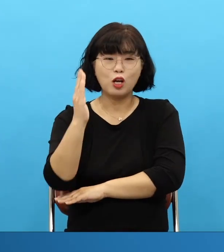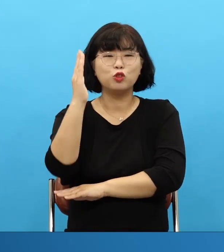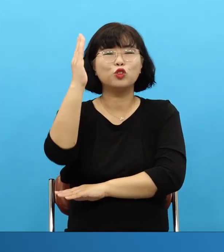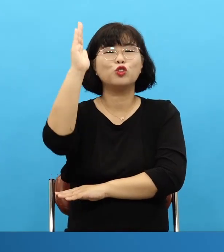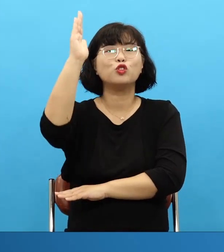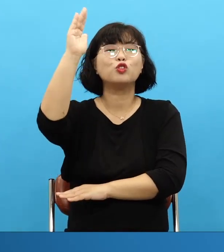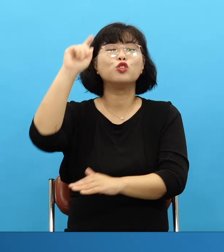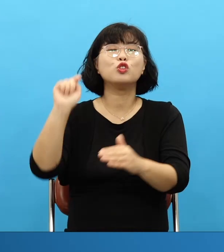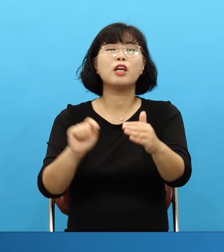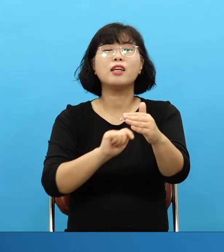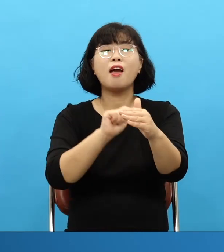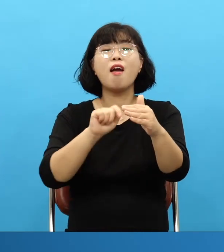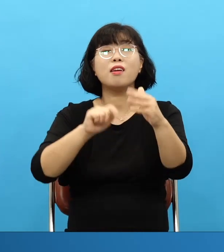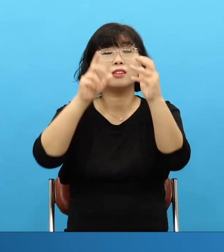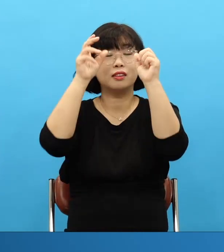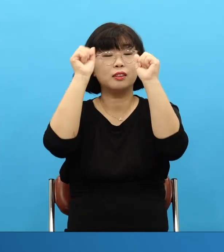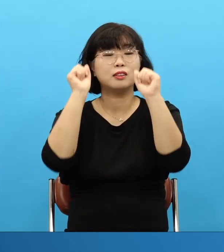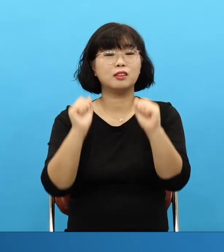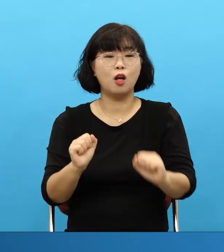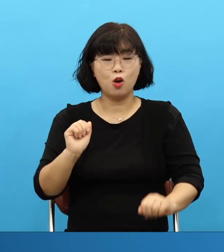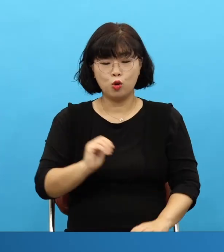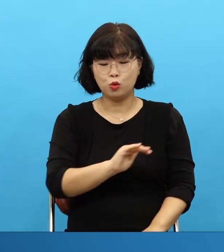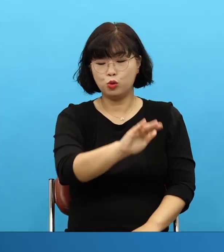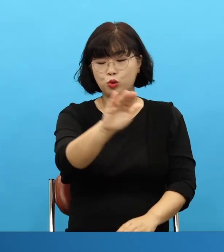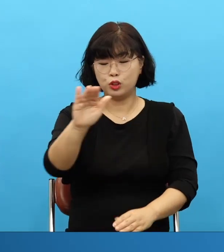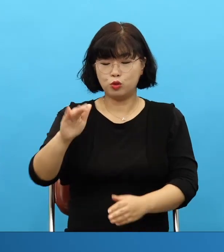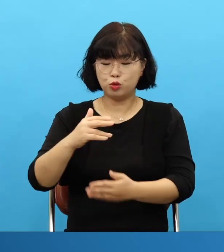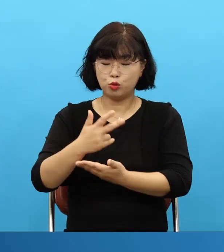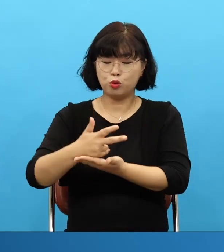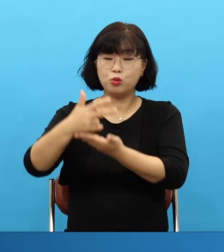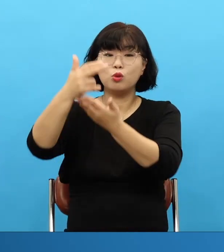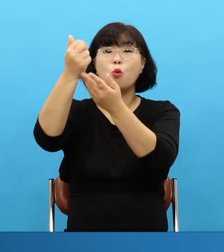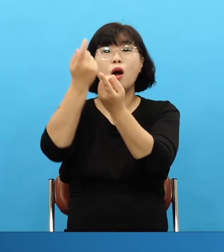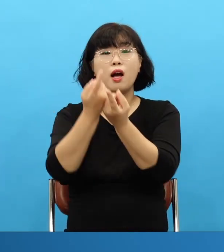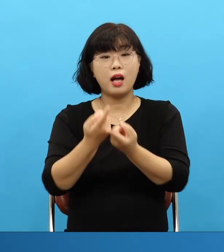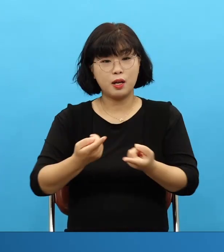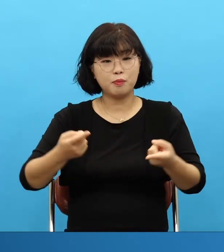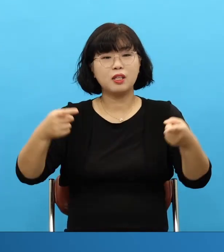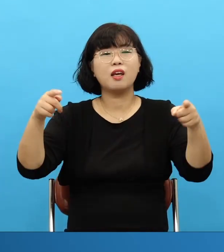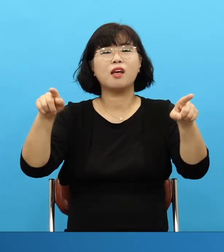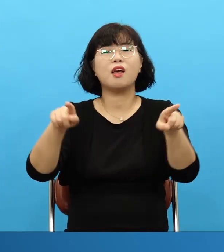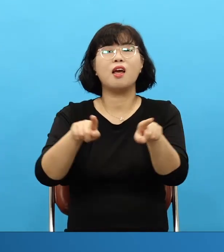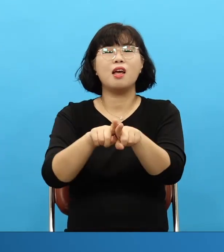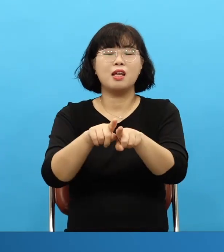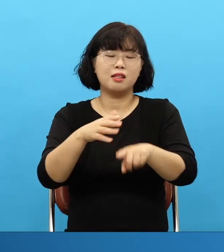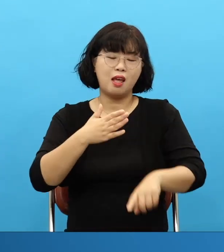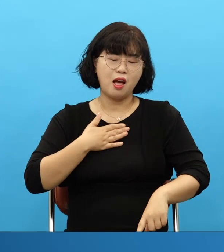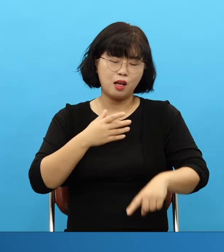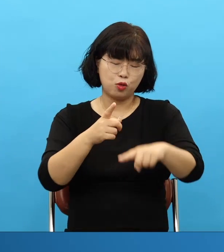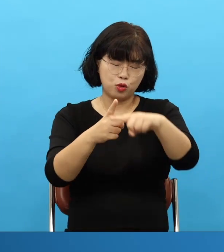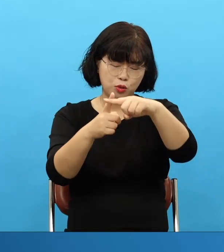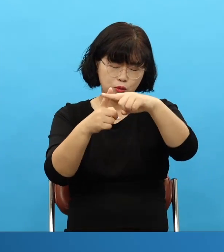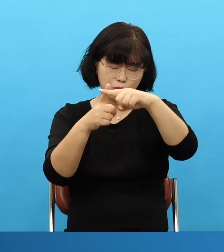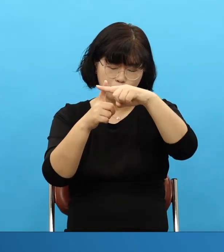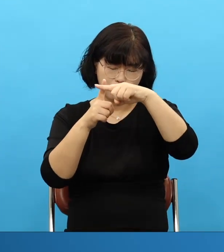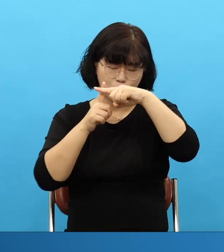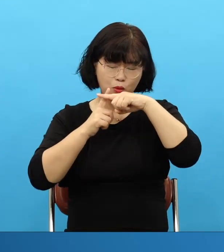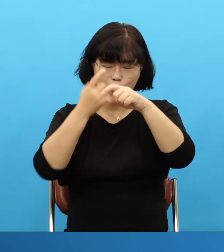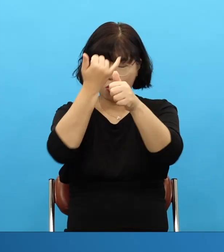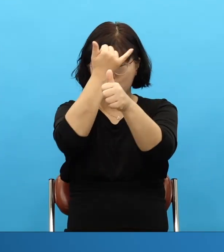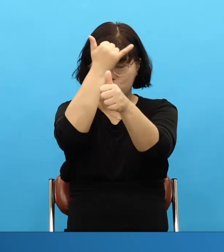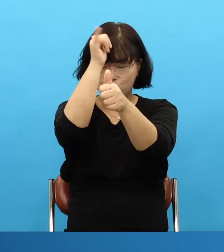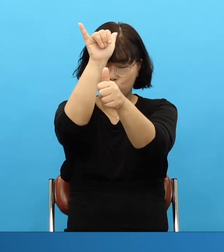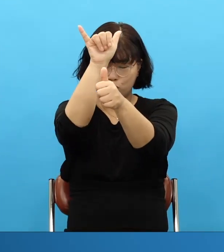영광 중에 계신 우리 주와 함께 내가